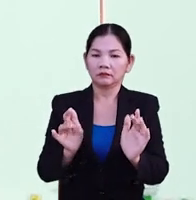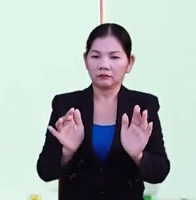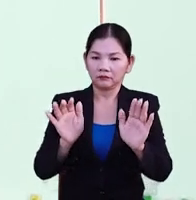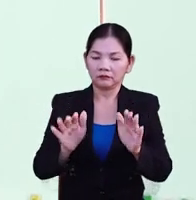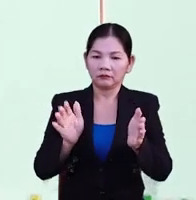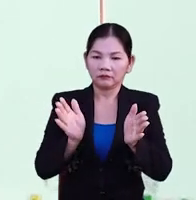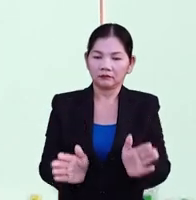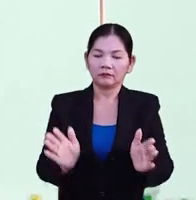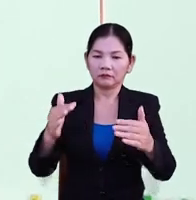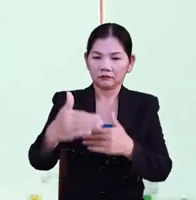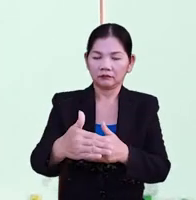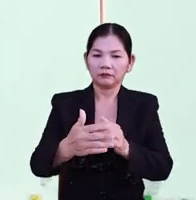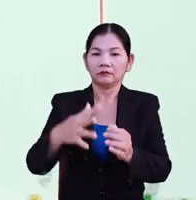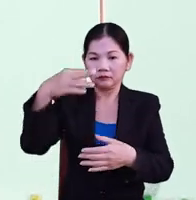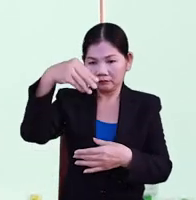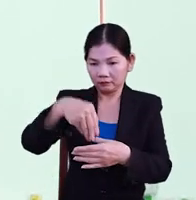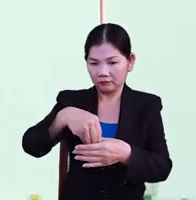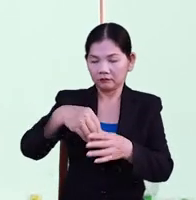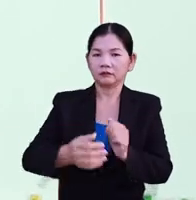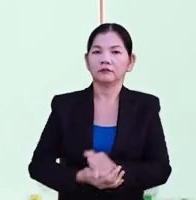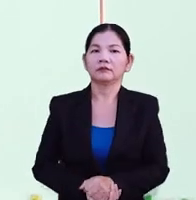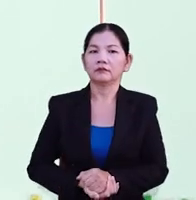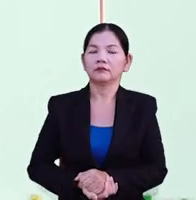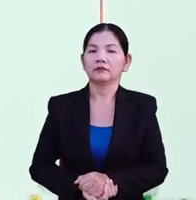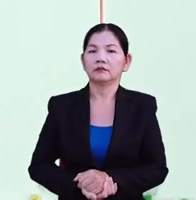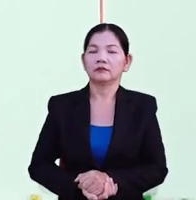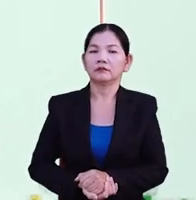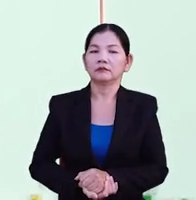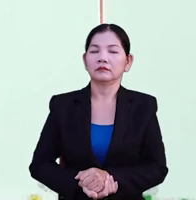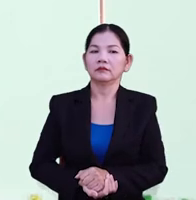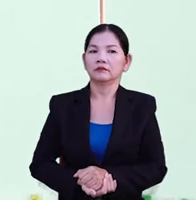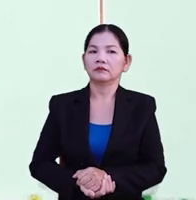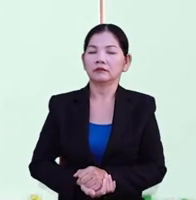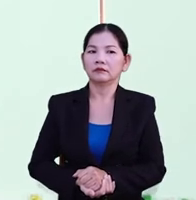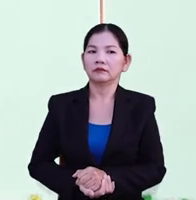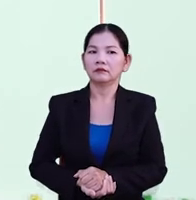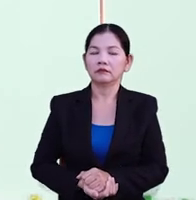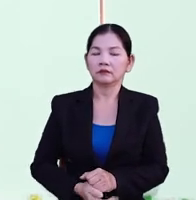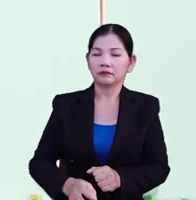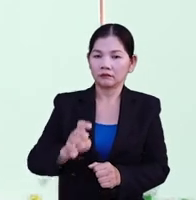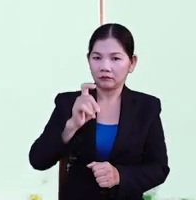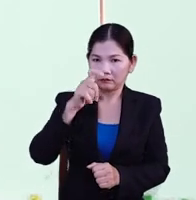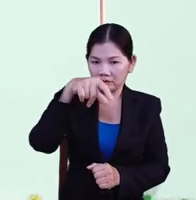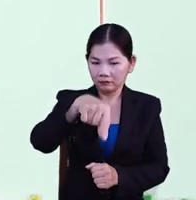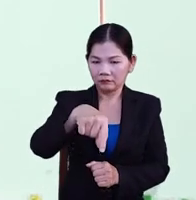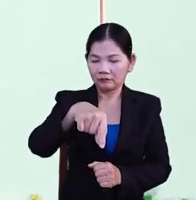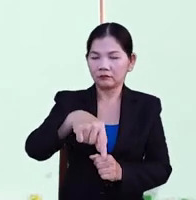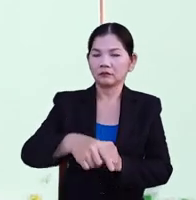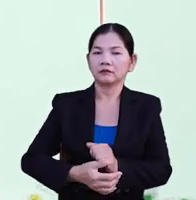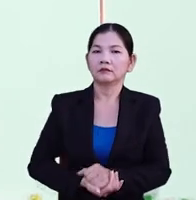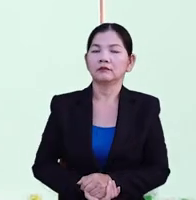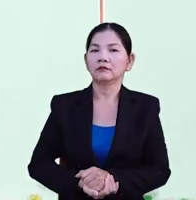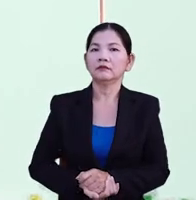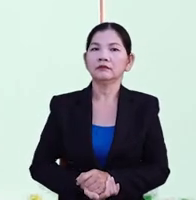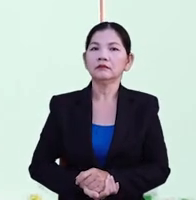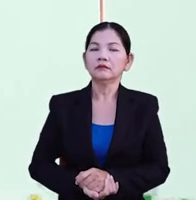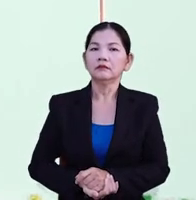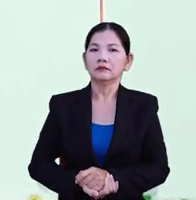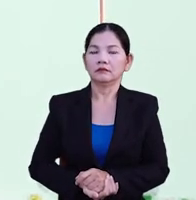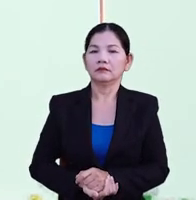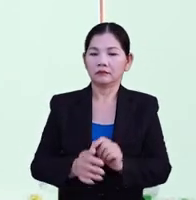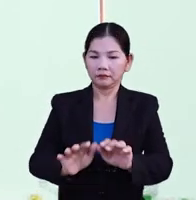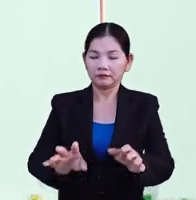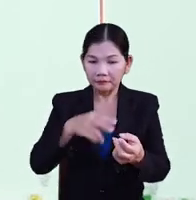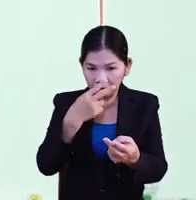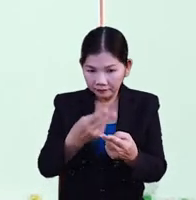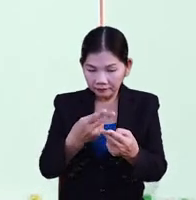គឺរូបនេះបញ្ជាក់ថានៅក្នុងដូច្នេះយើងជ្រើសរើសយកចារូបកចាកូនកូនឆ្លើយ